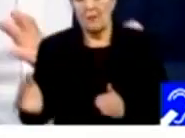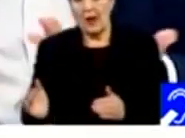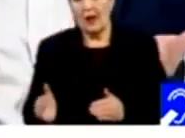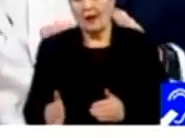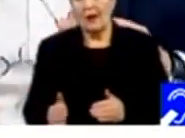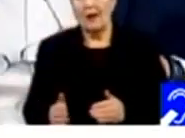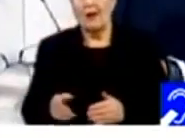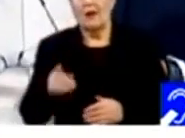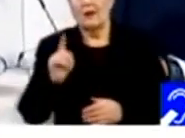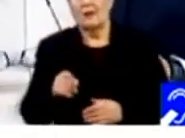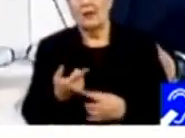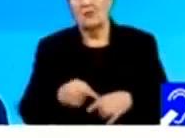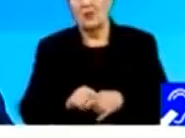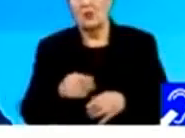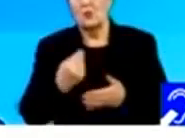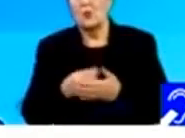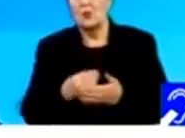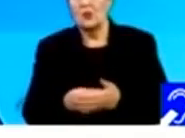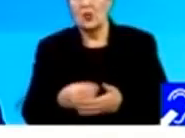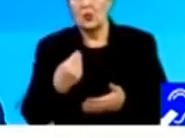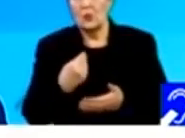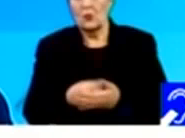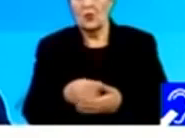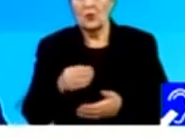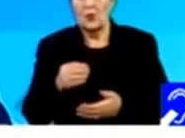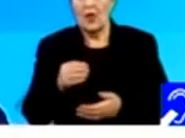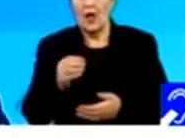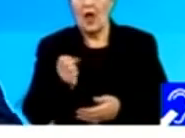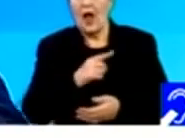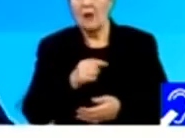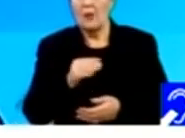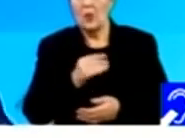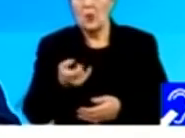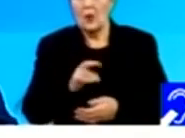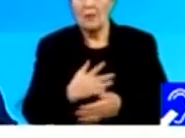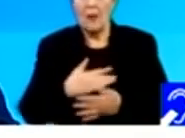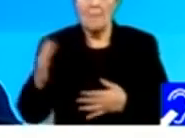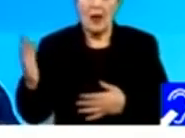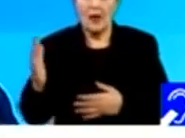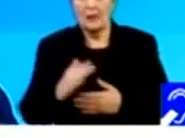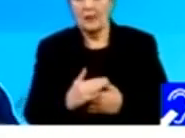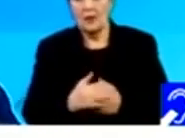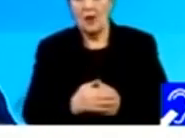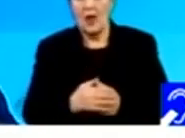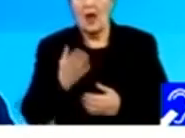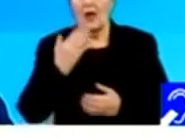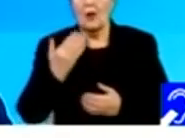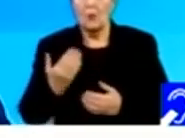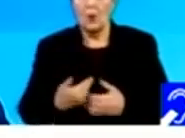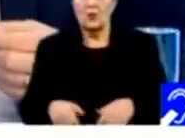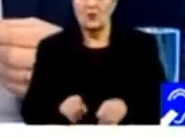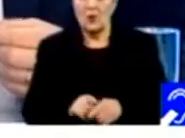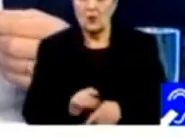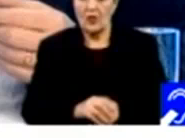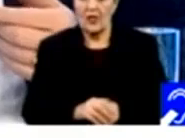nu poți să te întreții cu același buget. Bugetul Alba Iulia, spre exemplu, este atât de mare, mai mare, sau raportat la numărul